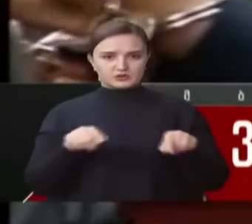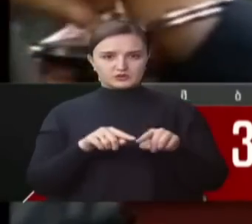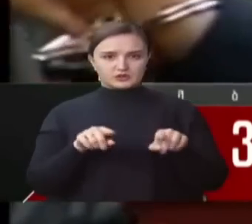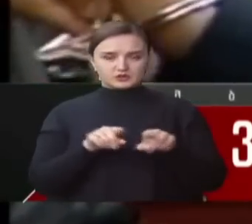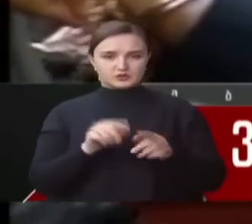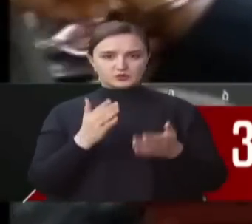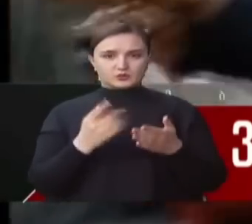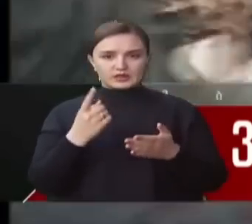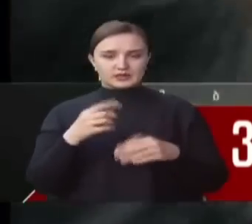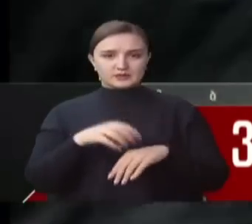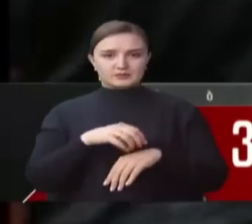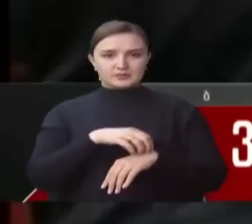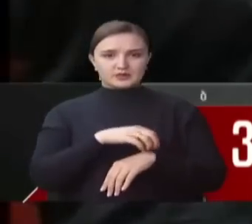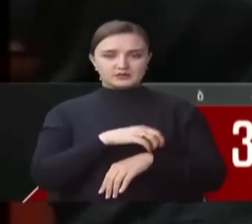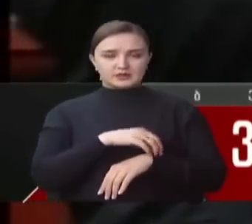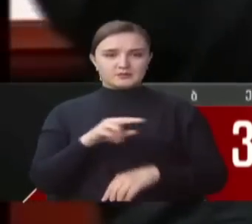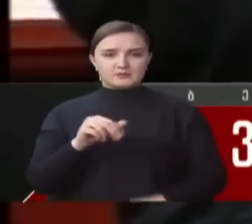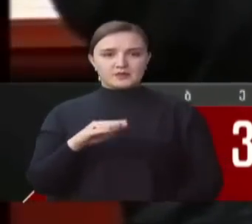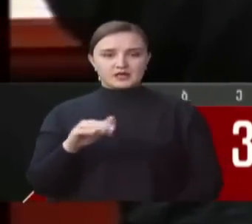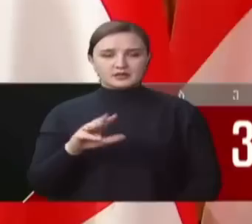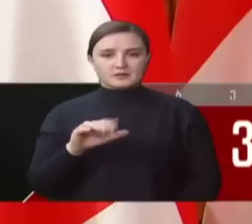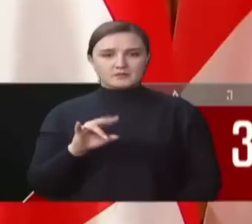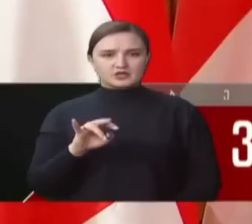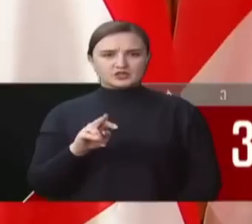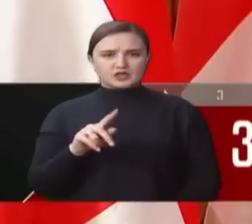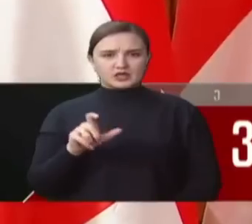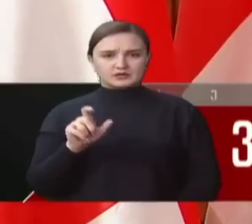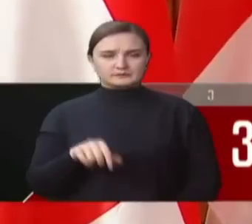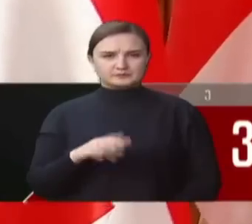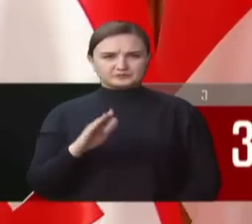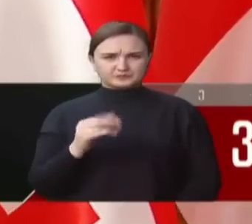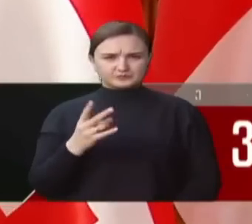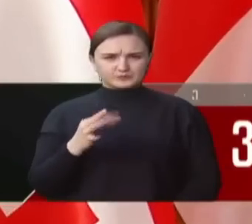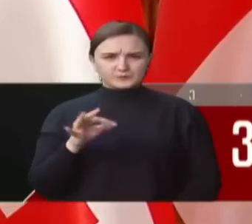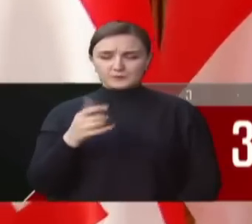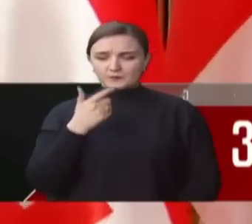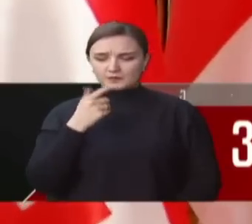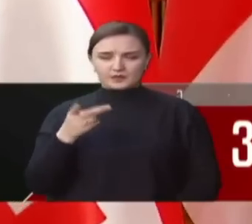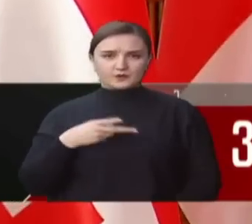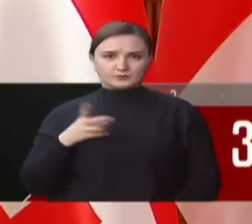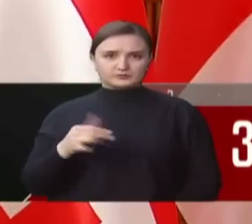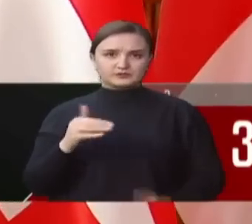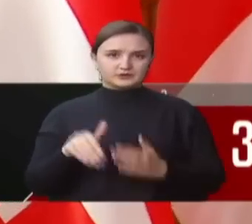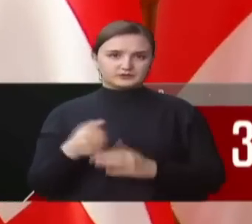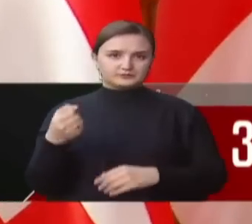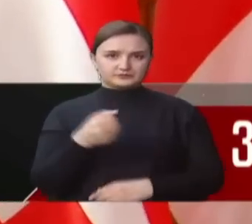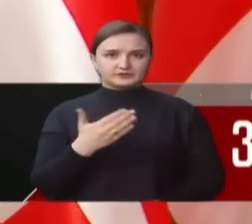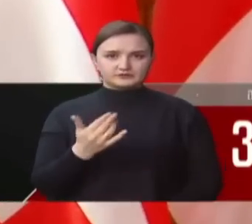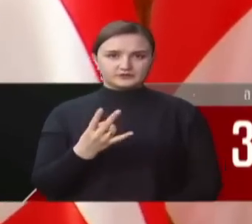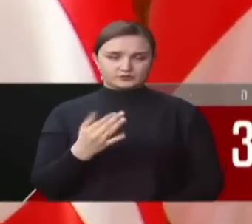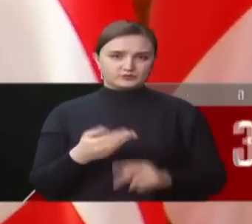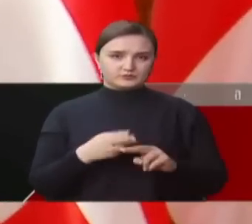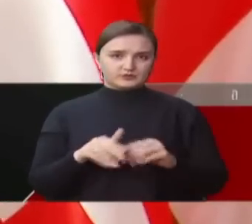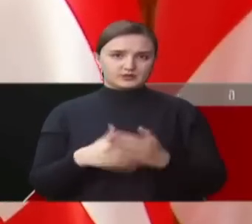Თუ ერთი პარტიის ერთ პაადა მანჯგალაძეს არ ჩავთვლით. აუ, ვანო მერაბიშვილი ხდება და ეხა ახალი ბუა გვინდა, ხო? ვანო მერაბიშვილი არის ახალი